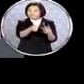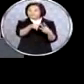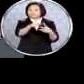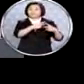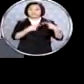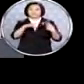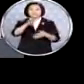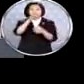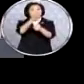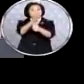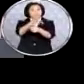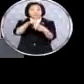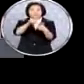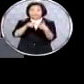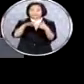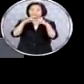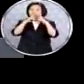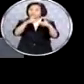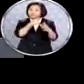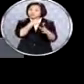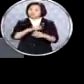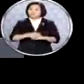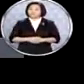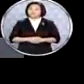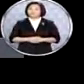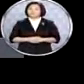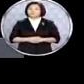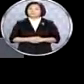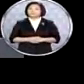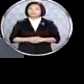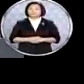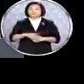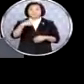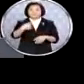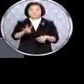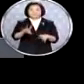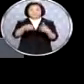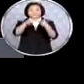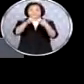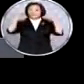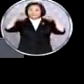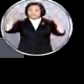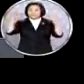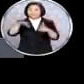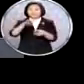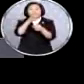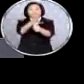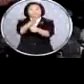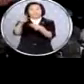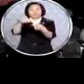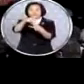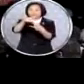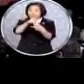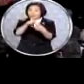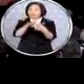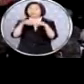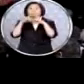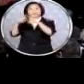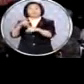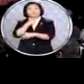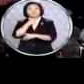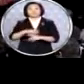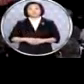女士提问，另两位参选人分别回答。然后再由宋楚瑜先生提问，另两位参选